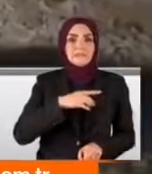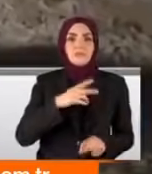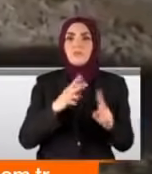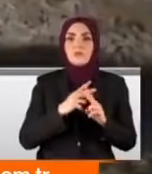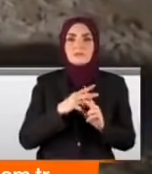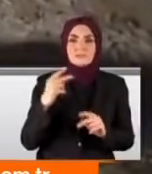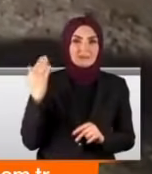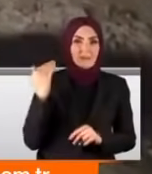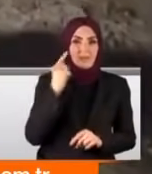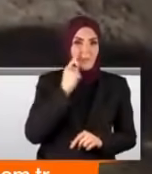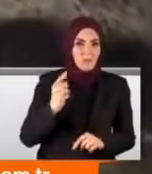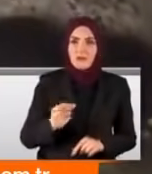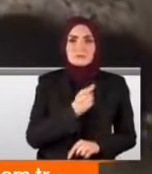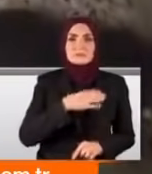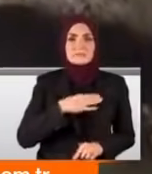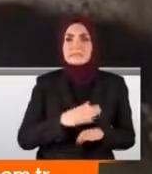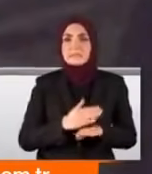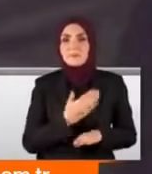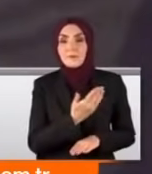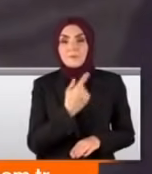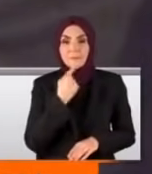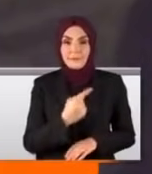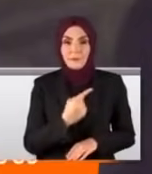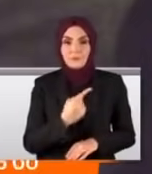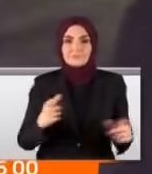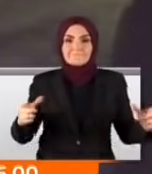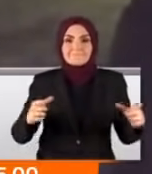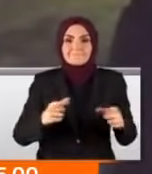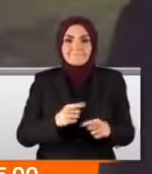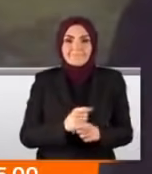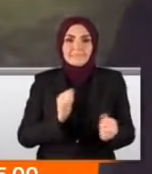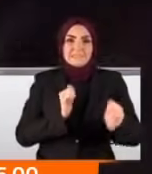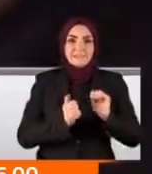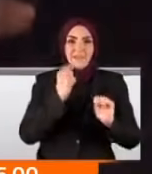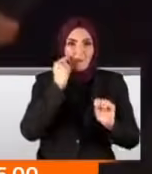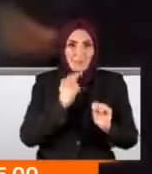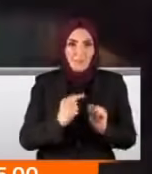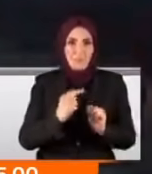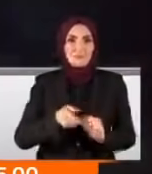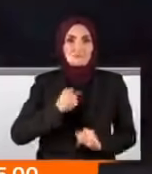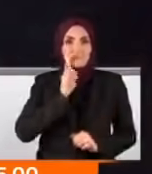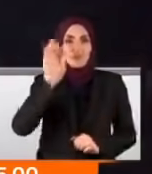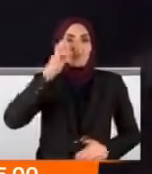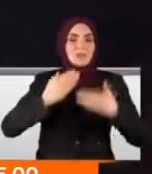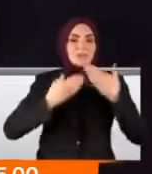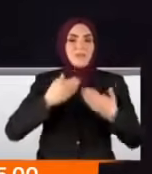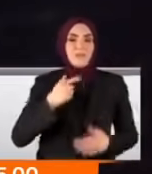sen? Çemberin iyice daraldığını anlayan Maraşlı sonunda Fatma Öz'ü öldürdüğünü itiraf etti.